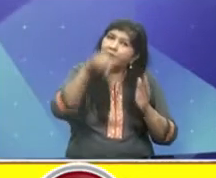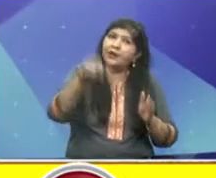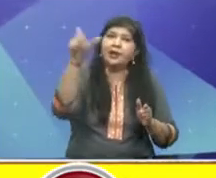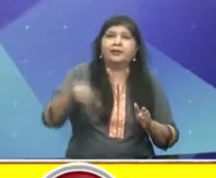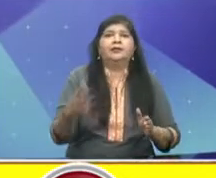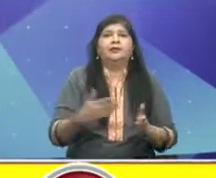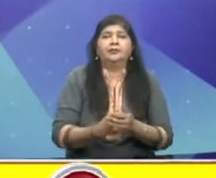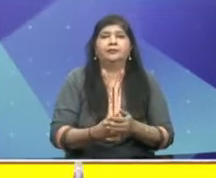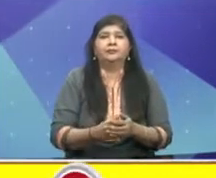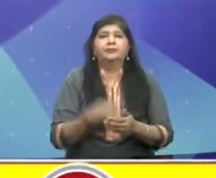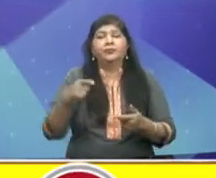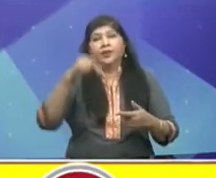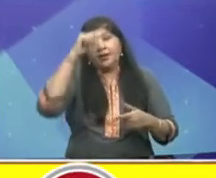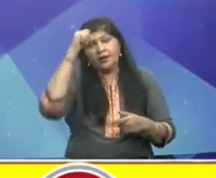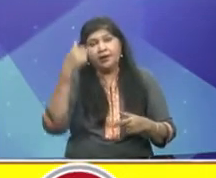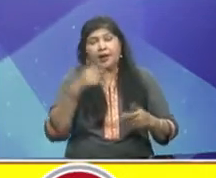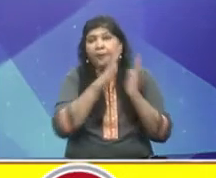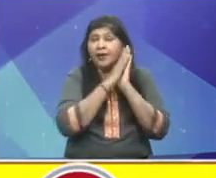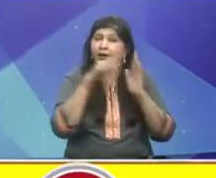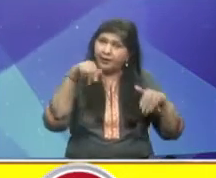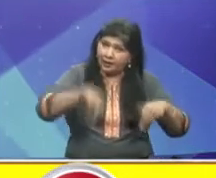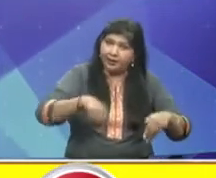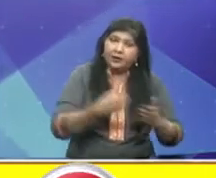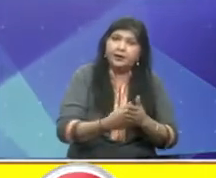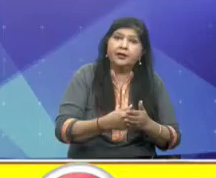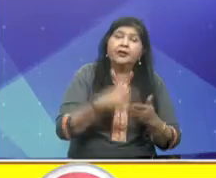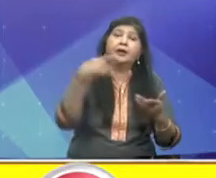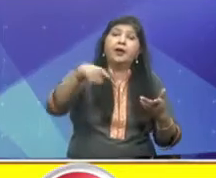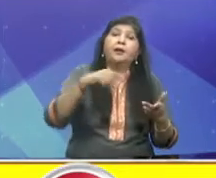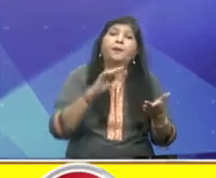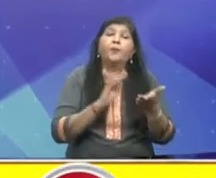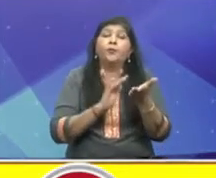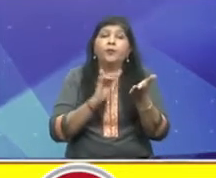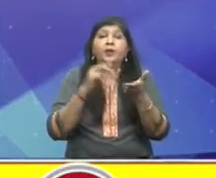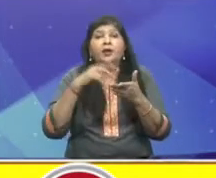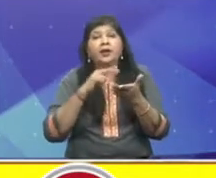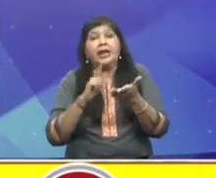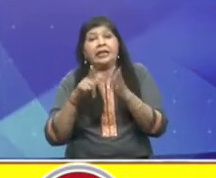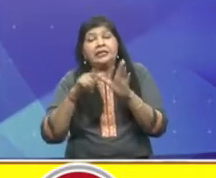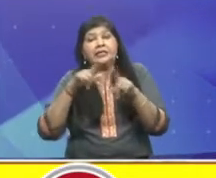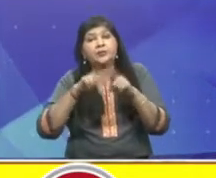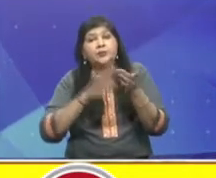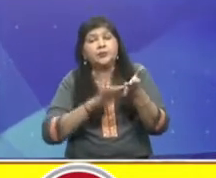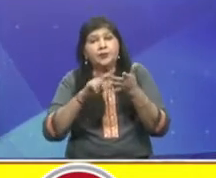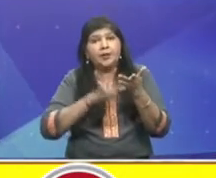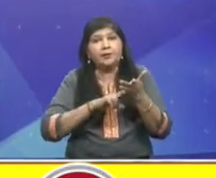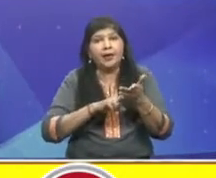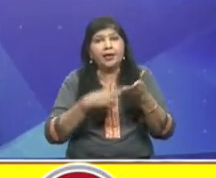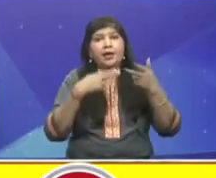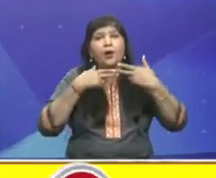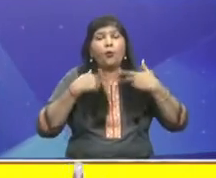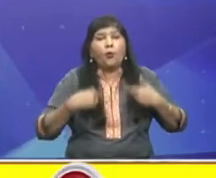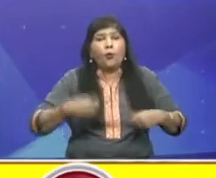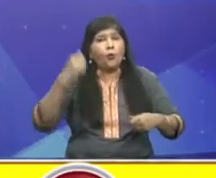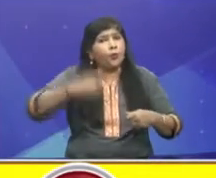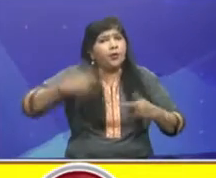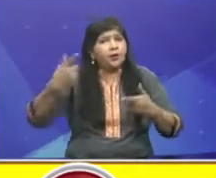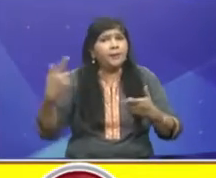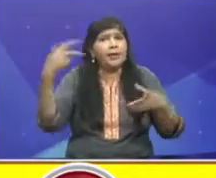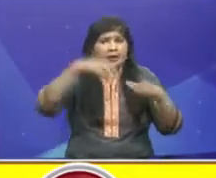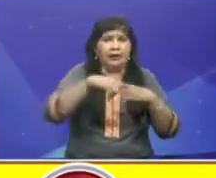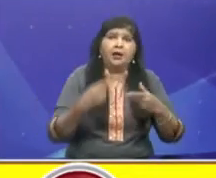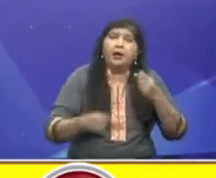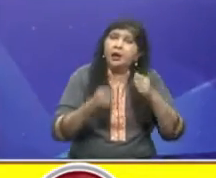वाले थे। भारत में रहकर उन्होंने रानी लक्ष्मीबाई का मुकदमा लड़ा था। हमारे स्वतंत्रता संग्राम